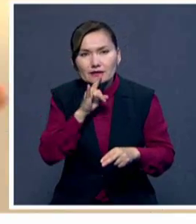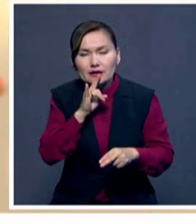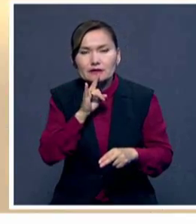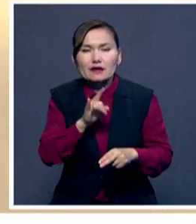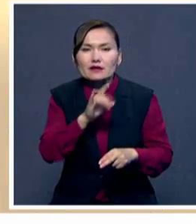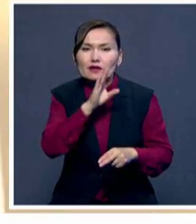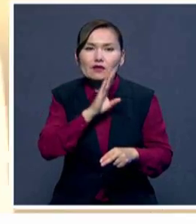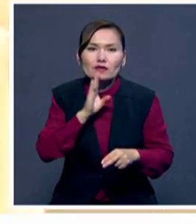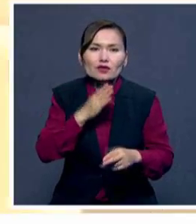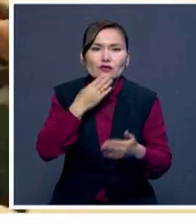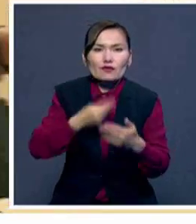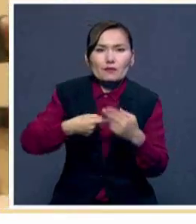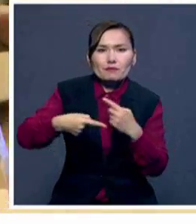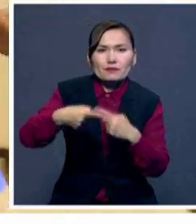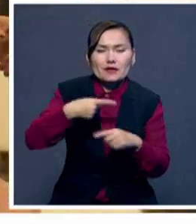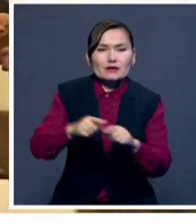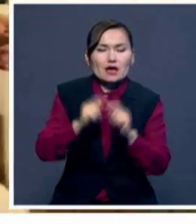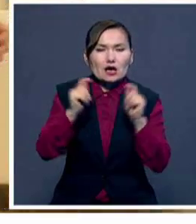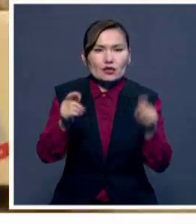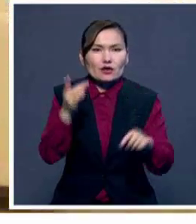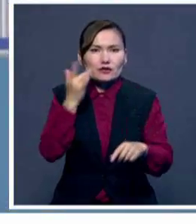орасан.